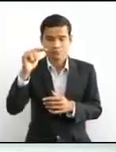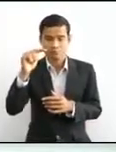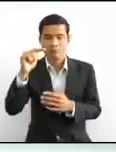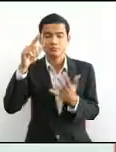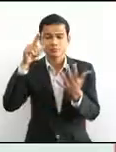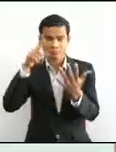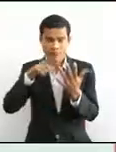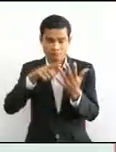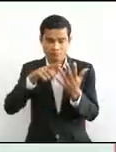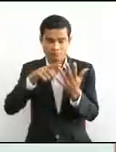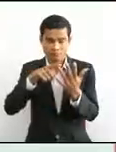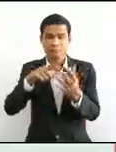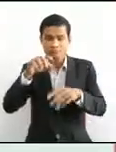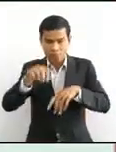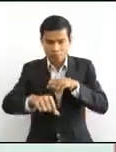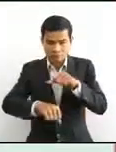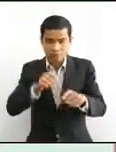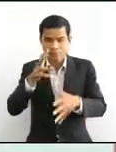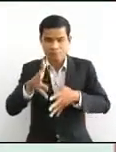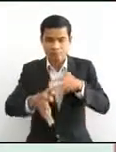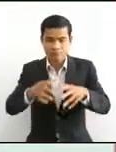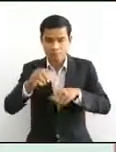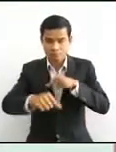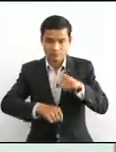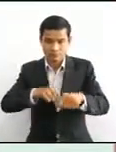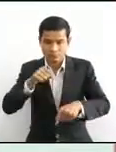tọ muối con